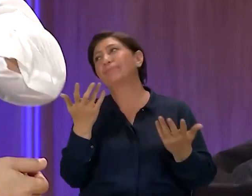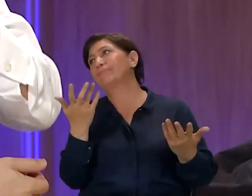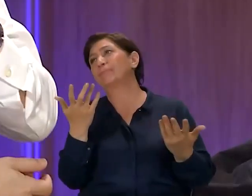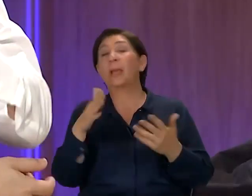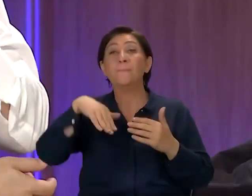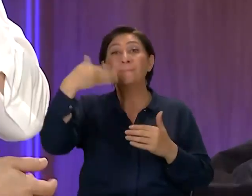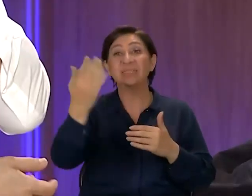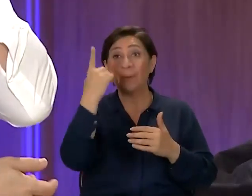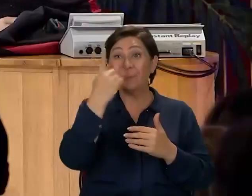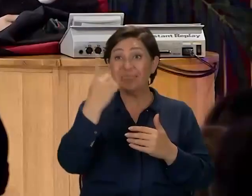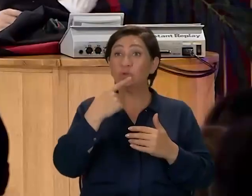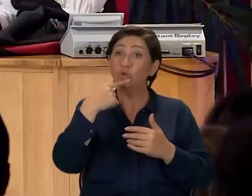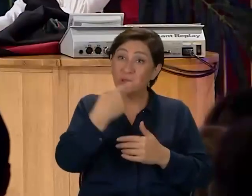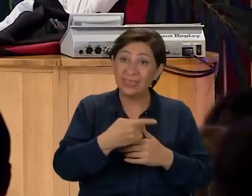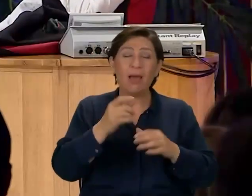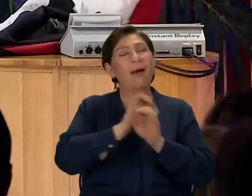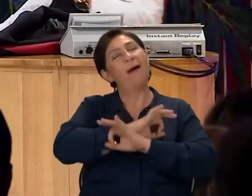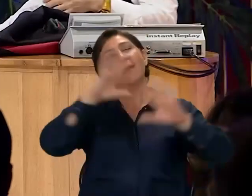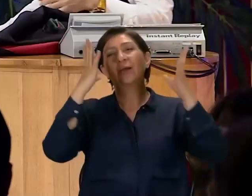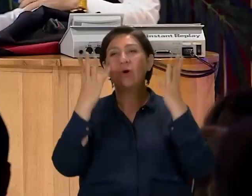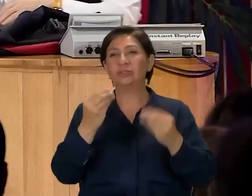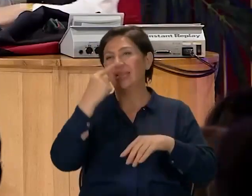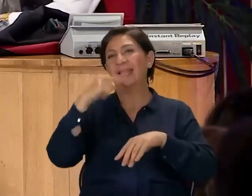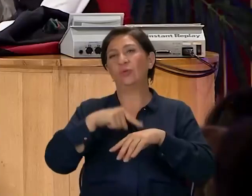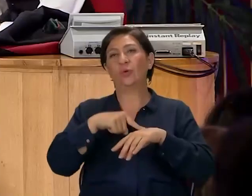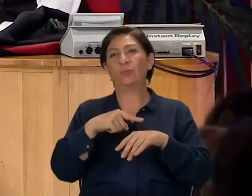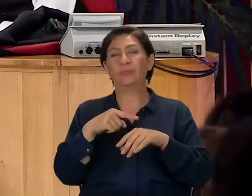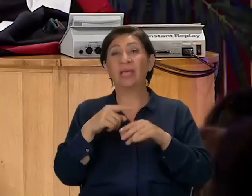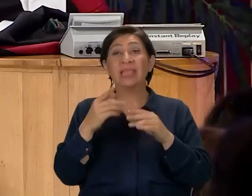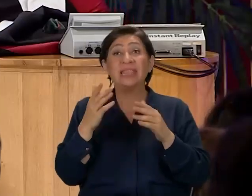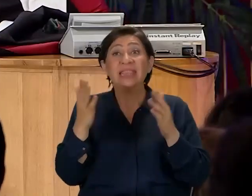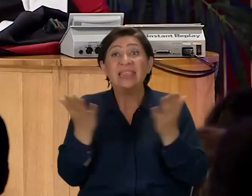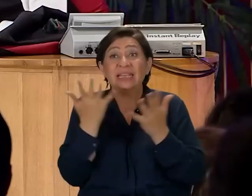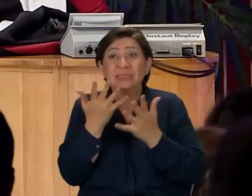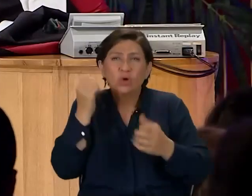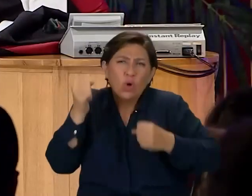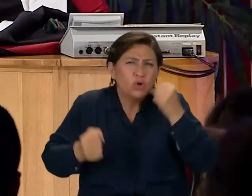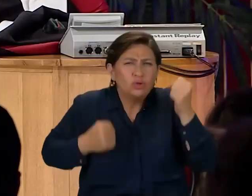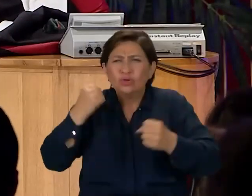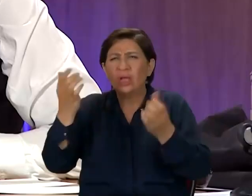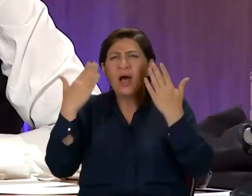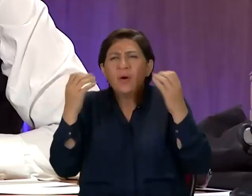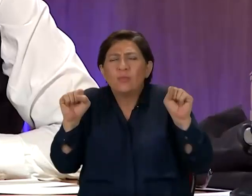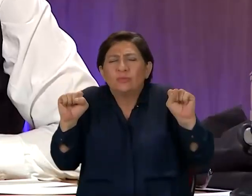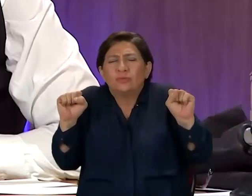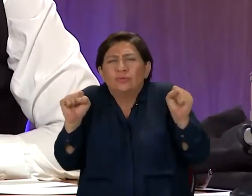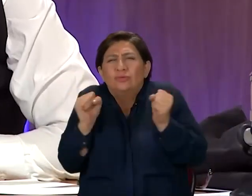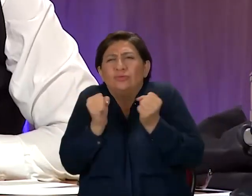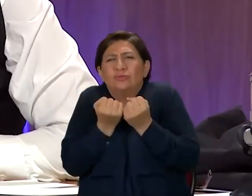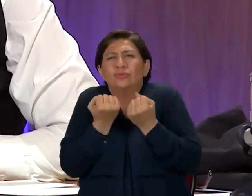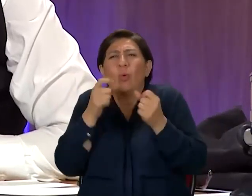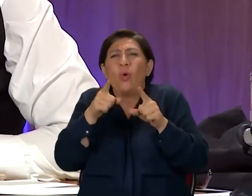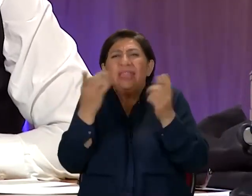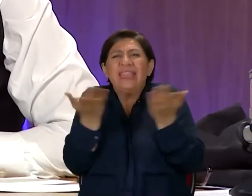bu şarkıyı başka birisi söyleseydi harikalar yaratacağımı ama nasıl koştun o soğuk havada nasıl böyle